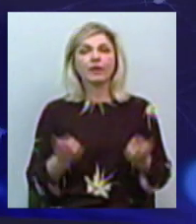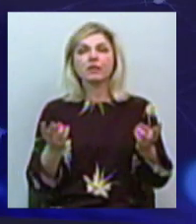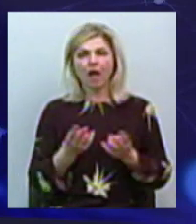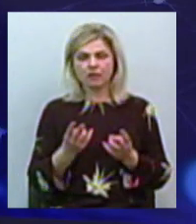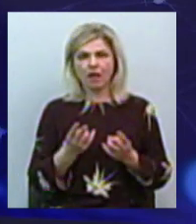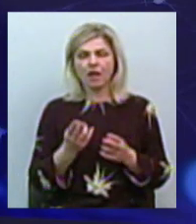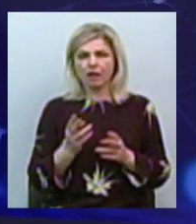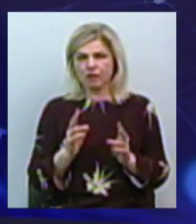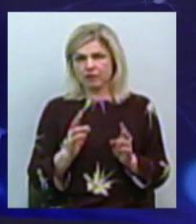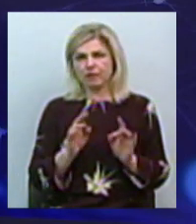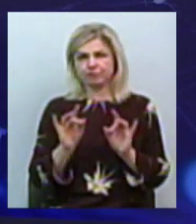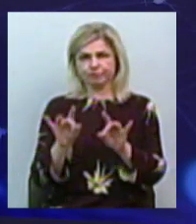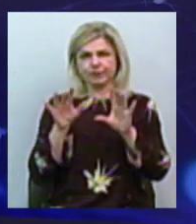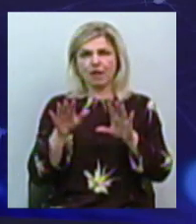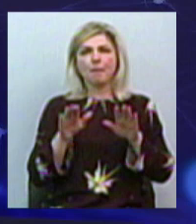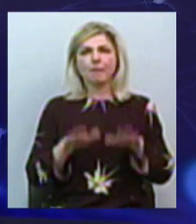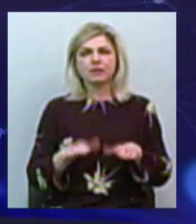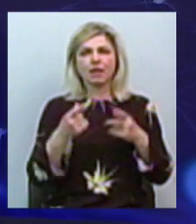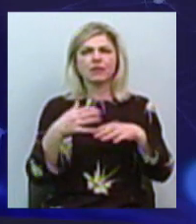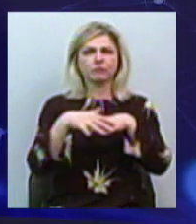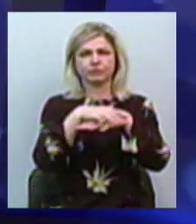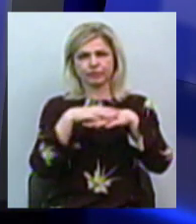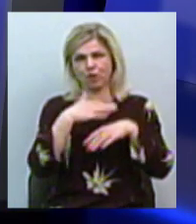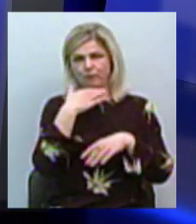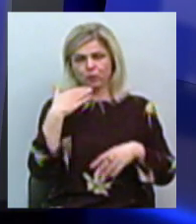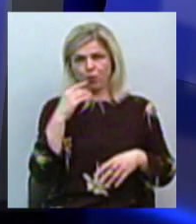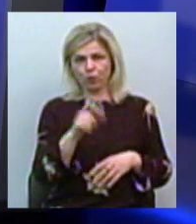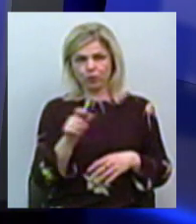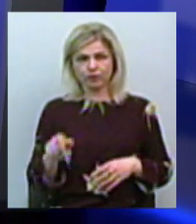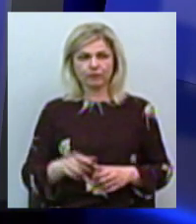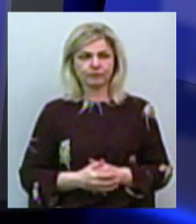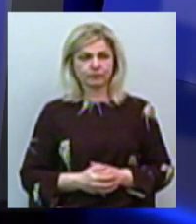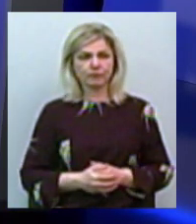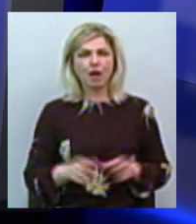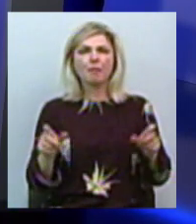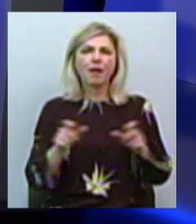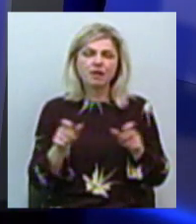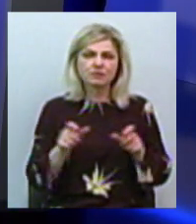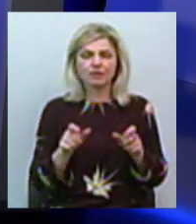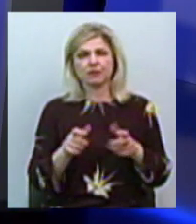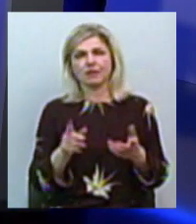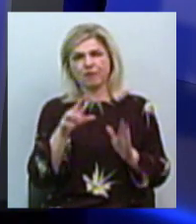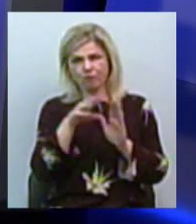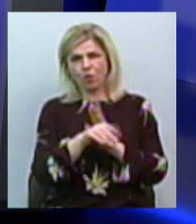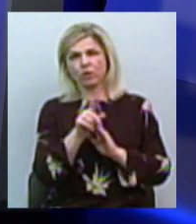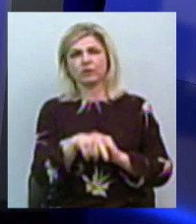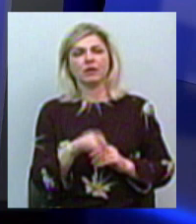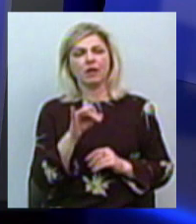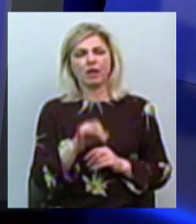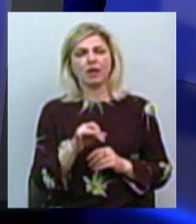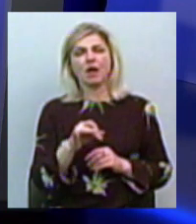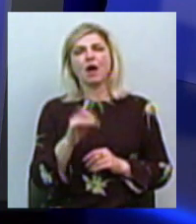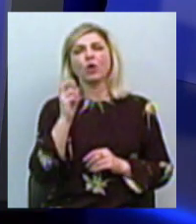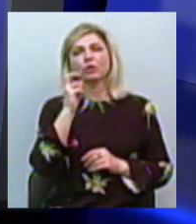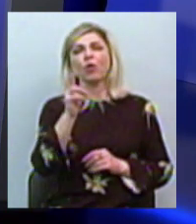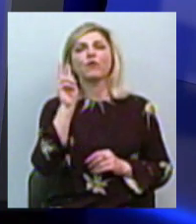масового скупчення. Треба більше знаходитися на повітрі. Світлана Федоровна, про це зазначала. Це відноситься магазини, це відноситься і до громадського